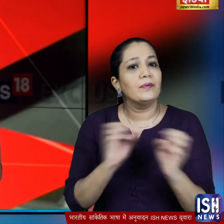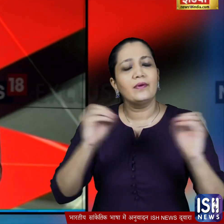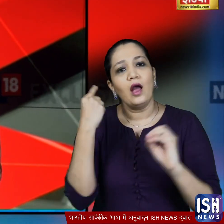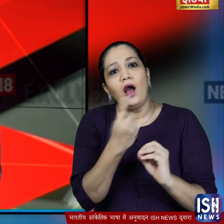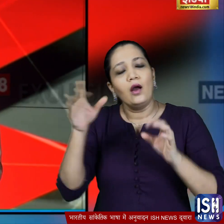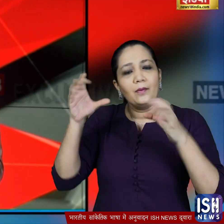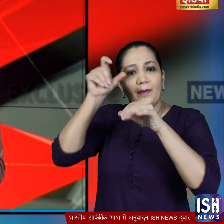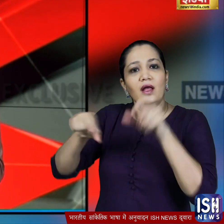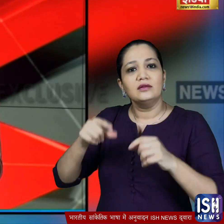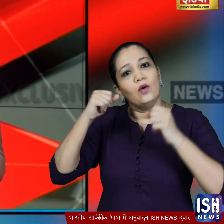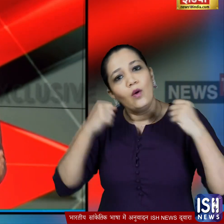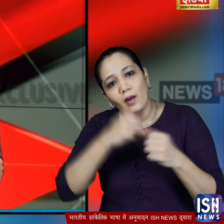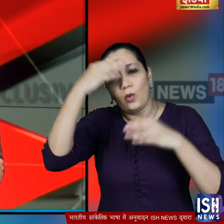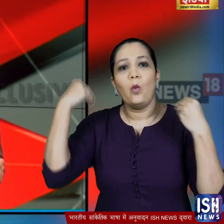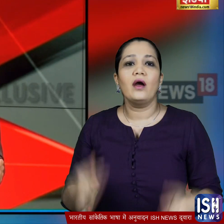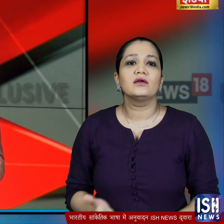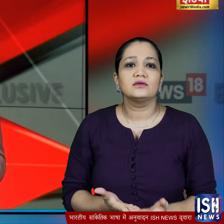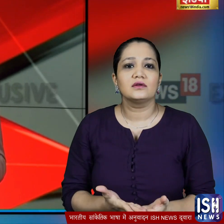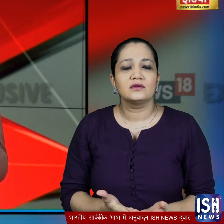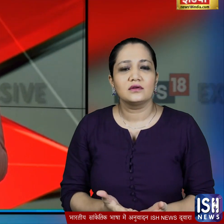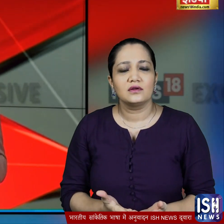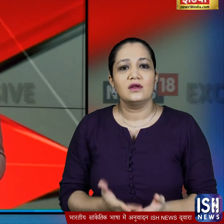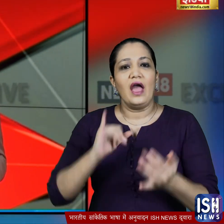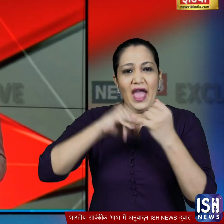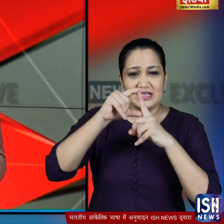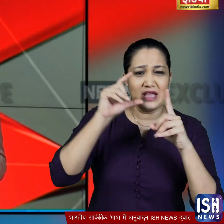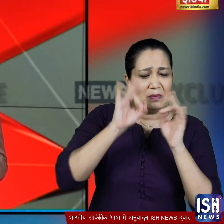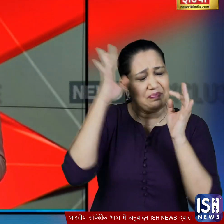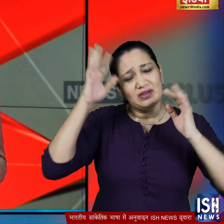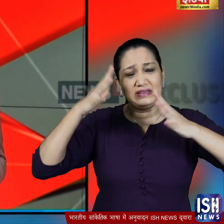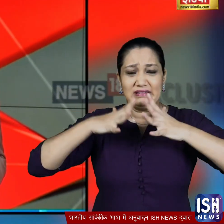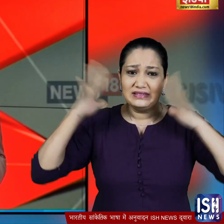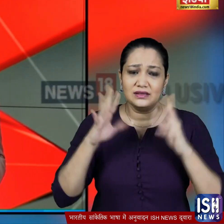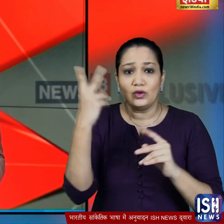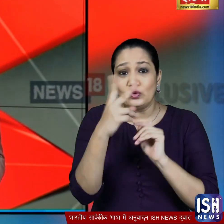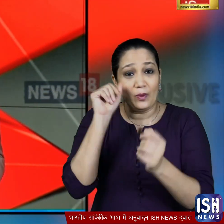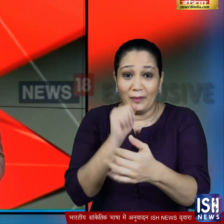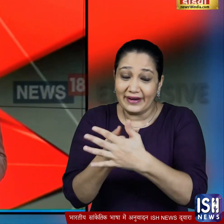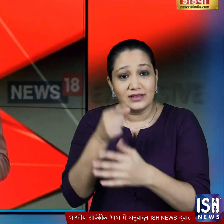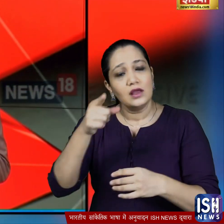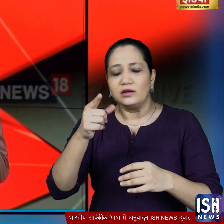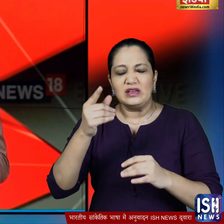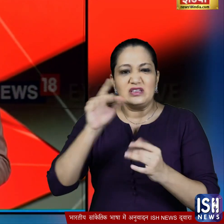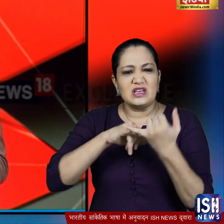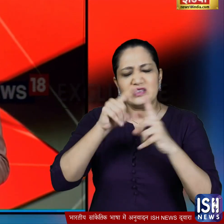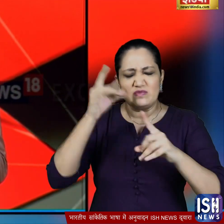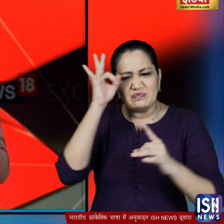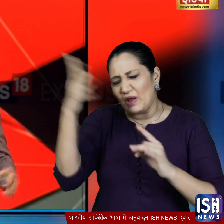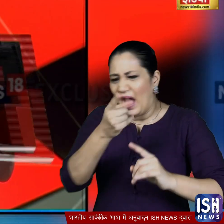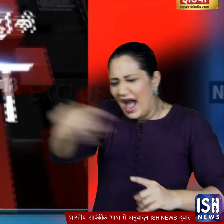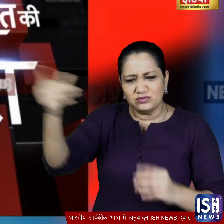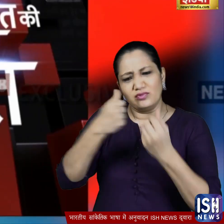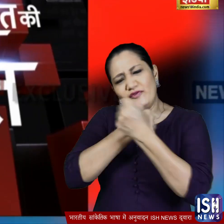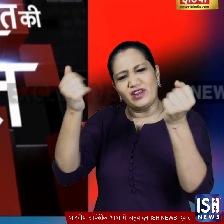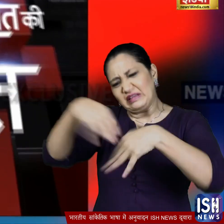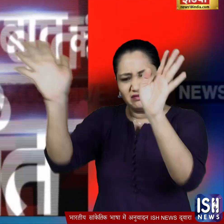ही अपनी मेहनत पर पानी भी फेर दिया। पुलिस की इस लापरवाही पर एसडीएम इतना नाराज हुए कि जो 2 लोग थाने में पहुंचे भी एसडीएम ने चिढ़कर पुलिस से उन्हें भी